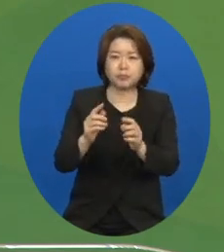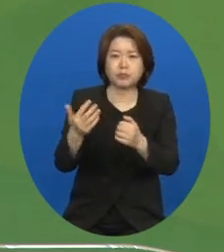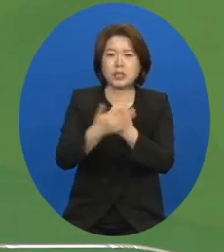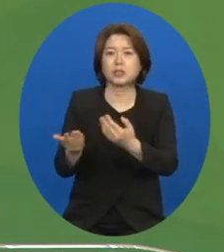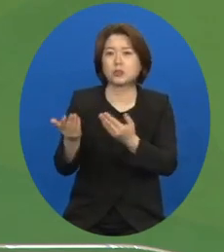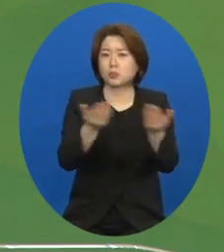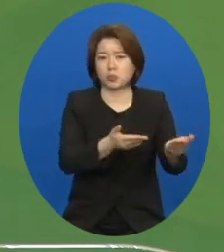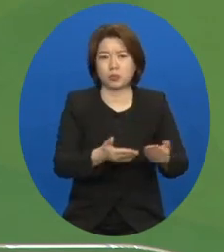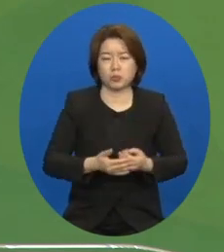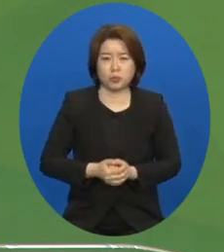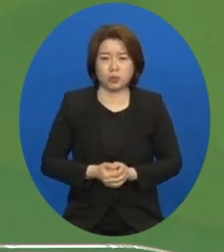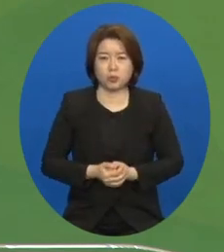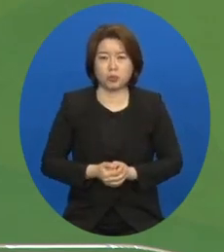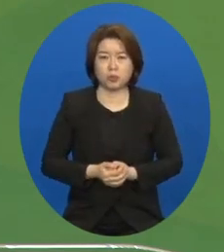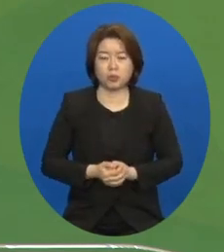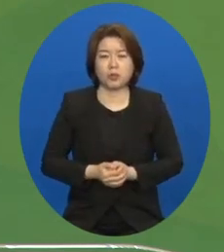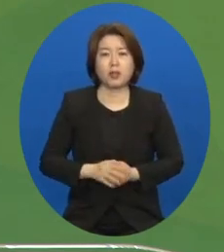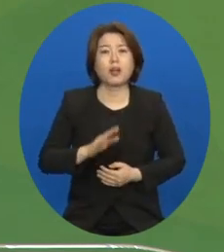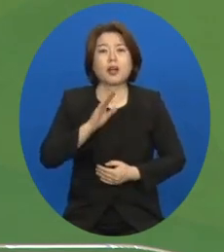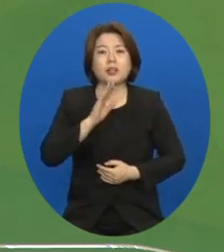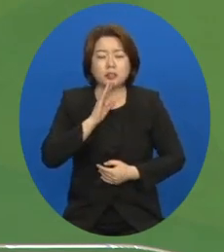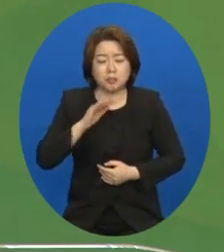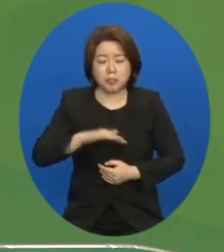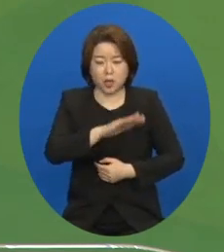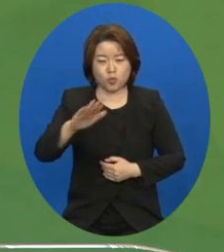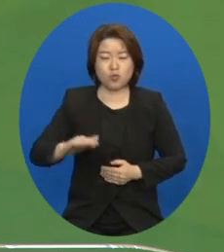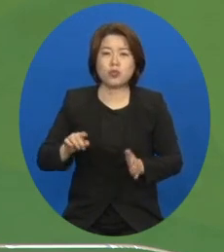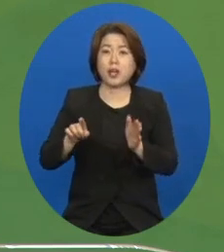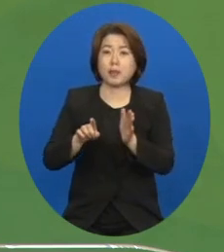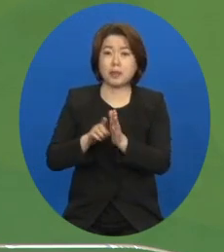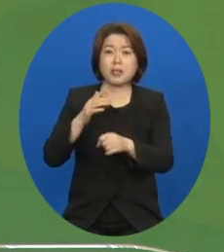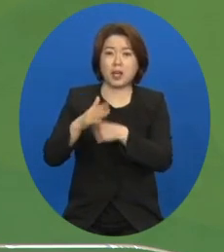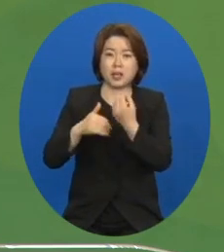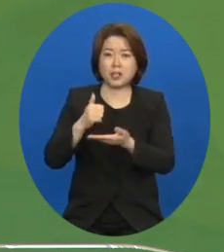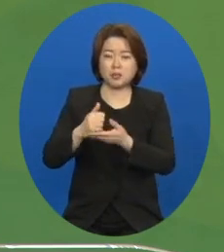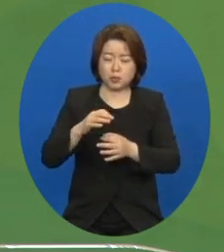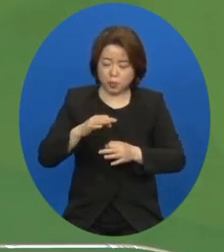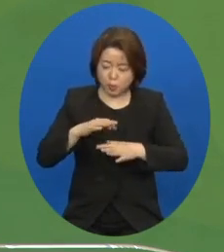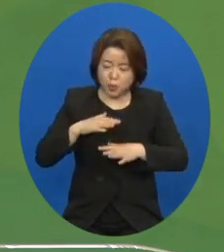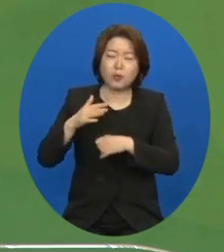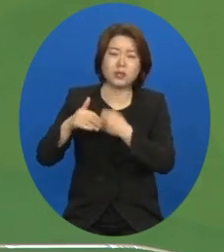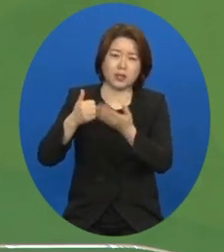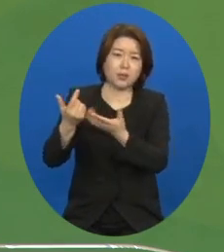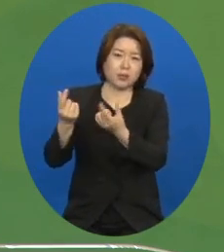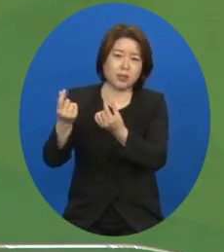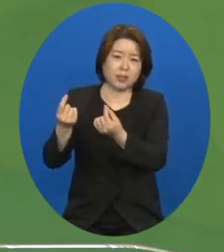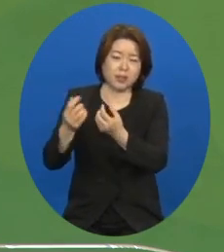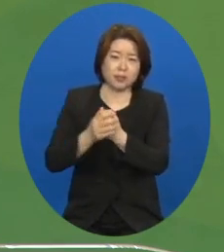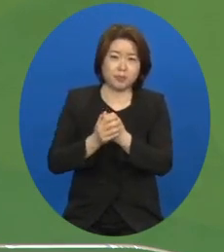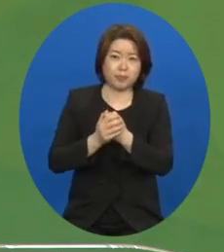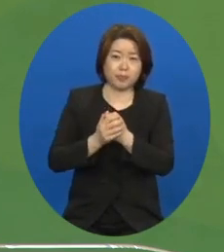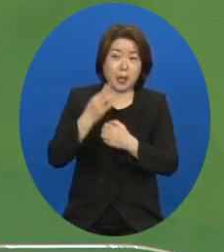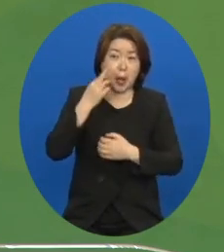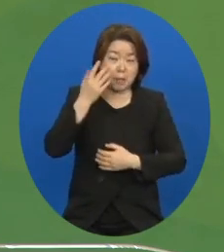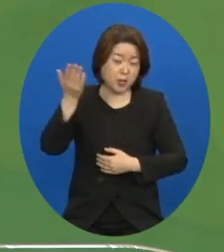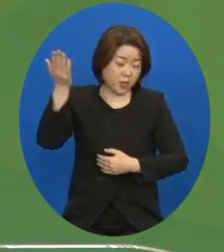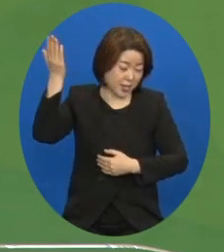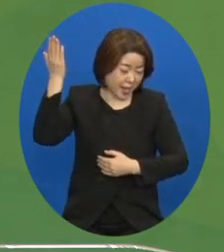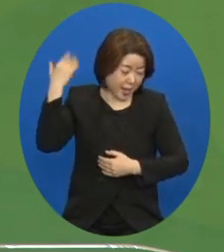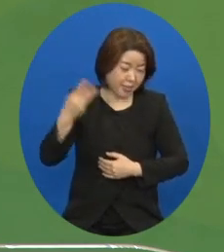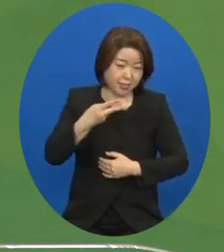정말 우리가 믿는 하나님은 놀라우신 하나님이세요. 아브라함 링컨은 참